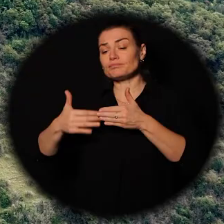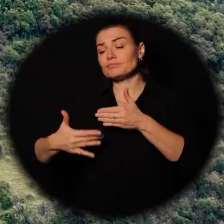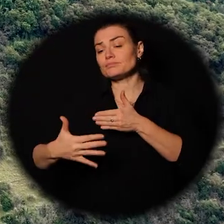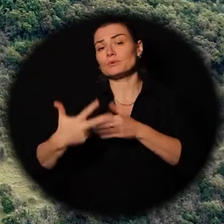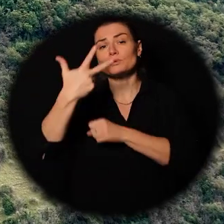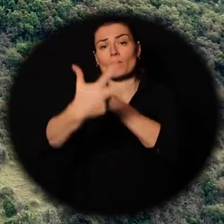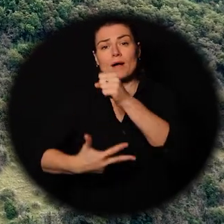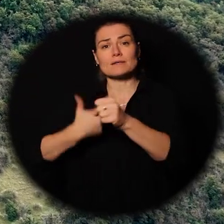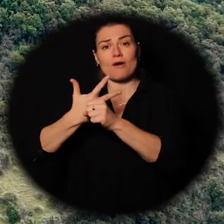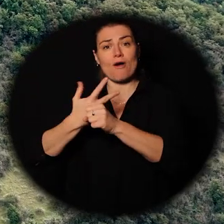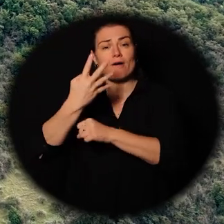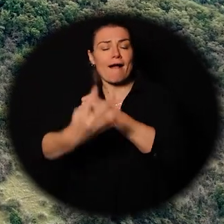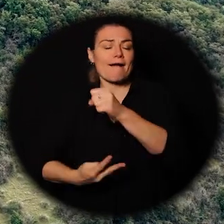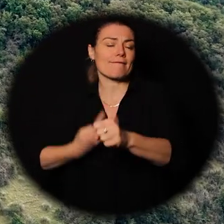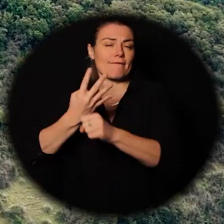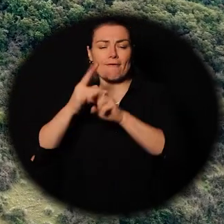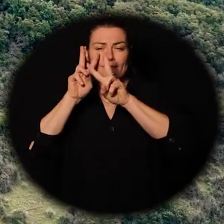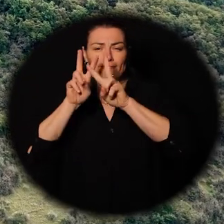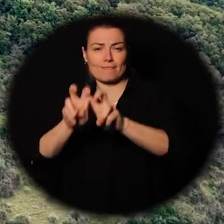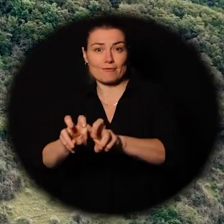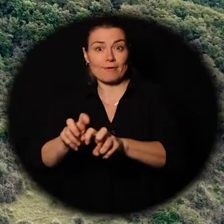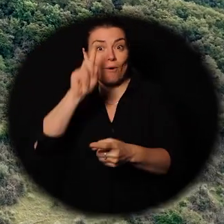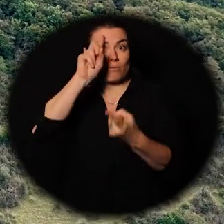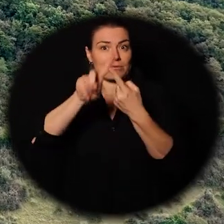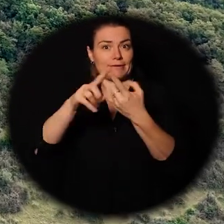viennent, ça va être de comprendre quelle est la population du Mont-Châtel.